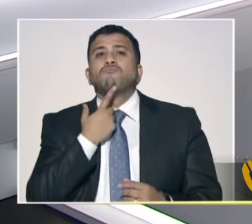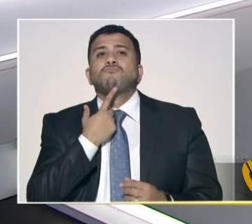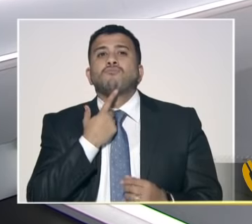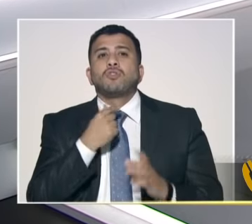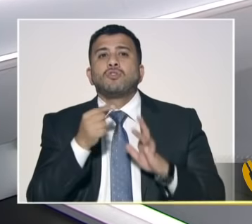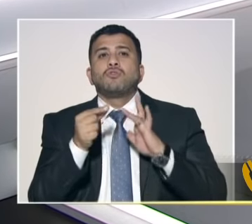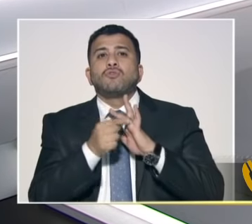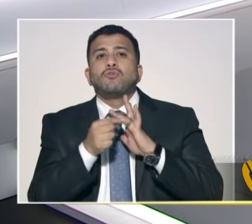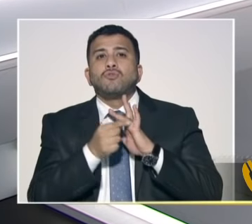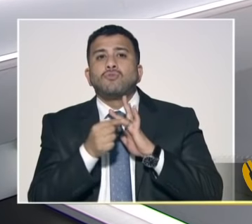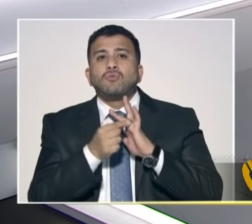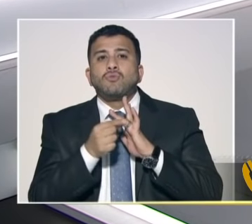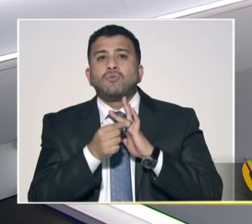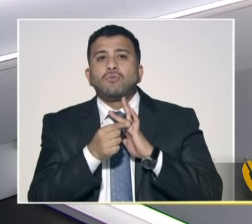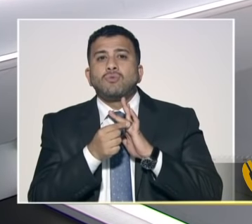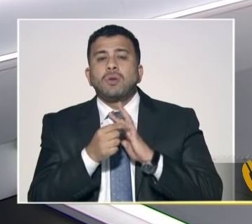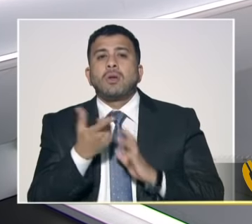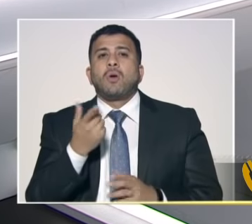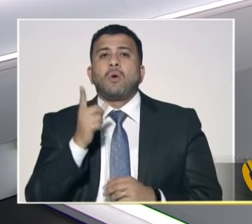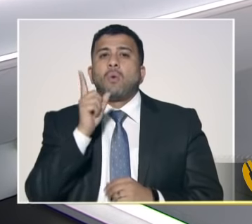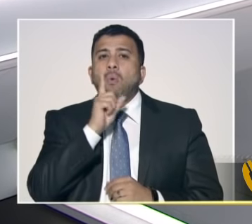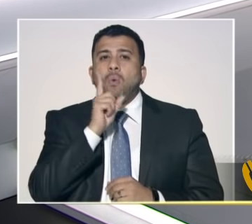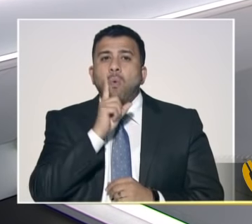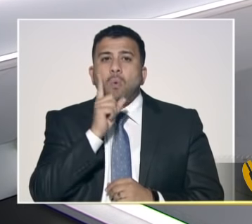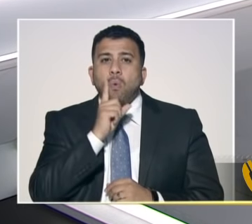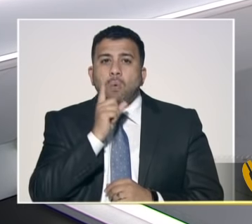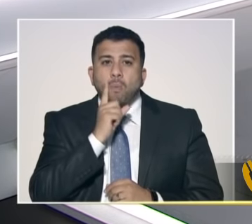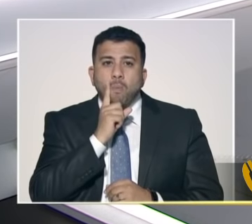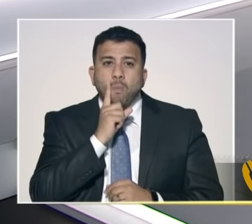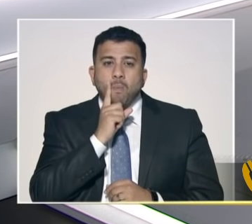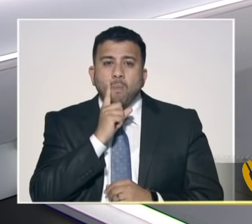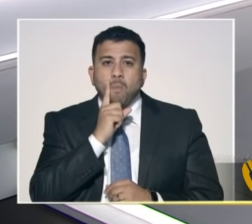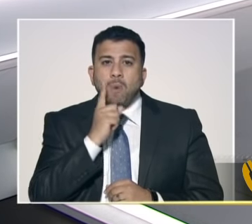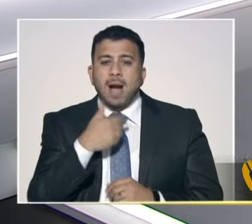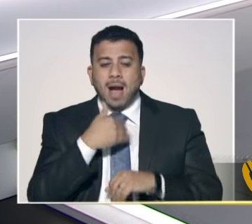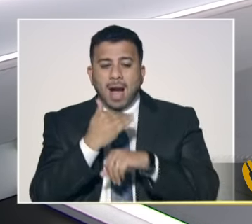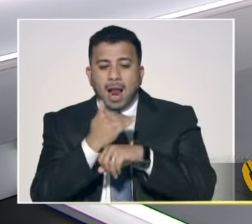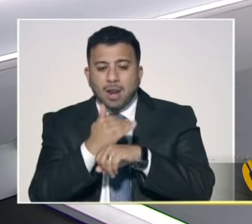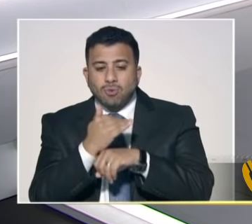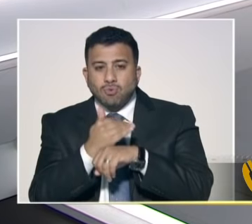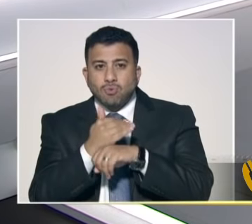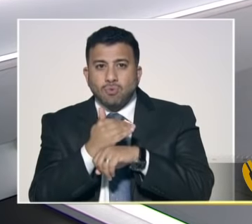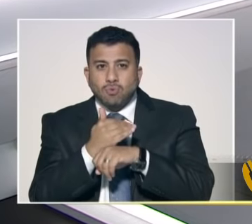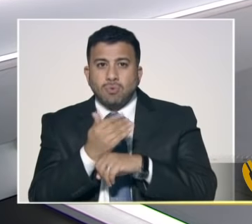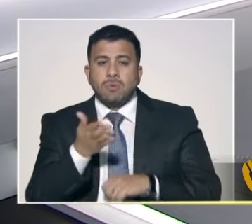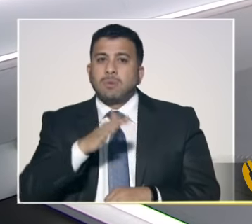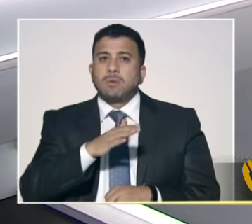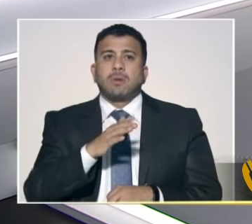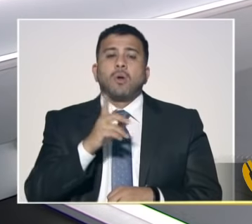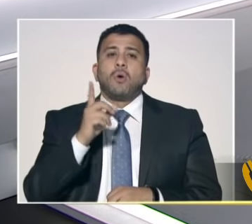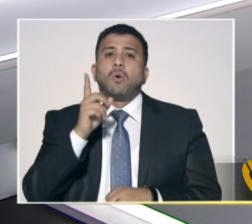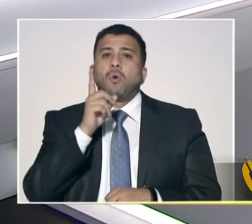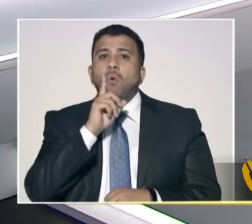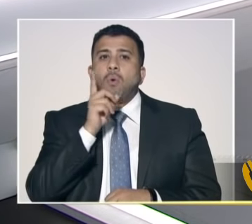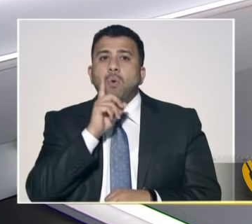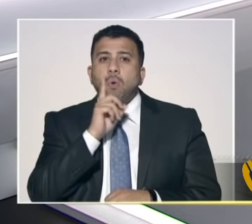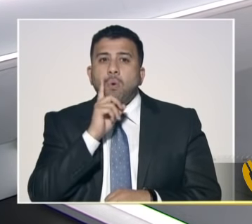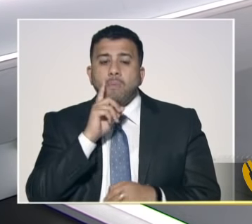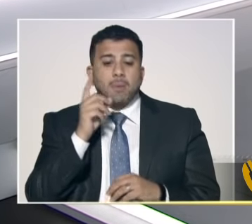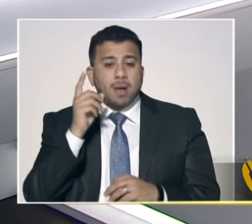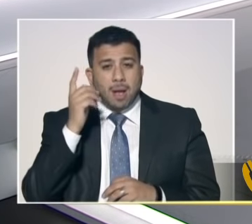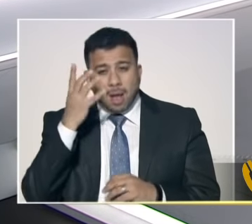وتزوج، تقول الوالدة هو خلاص تزوج أنا ما بعطي إلا البنات. حتى الأولاد ما يعرفون الذهب عنده مهرهم الله يرحمه. إيه